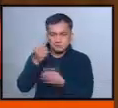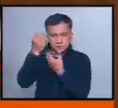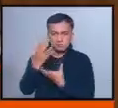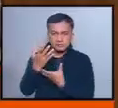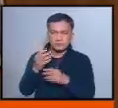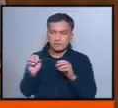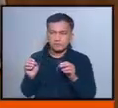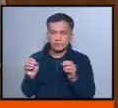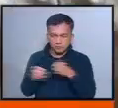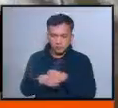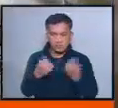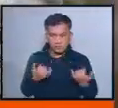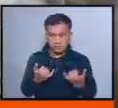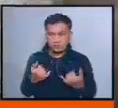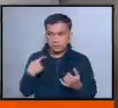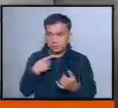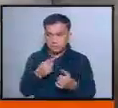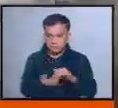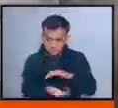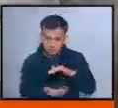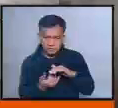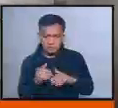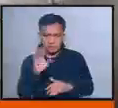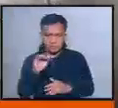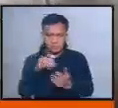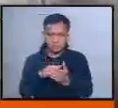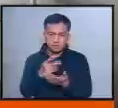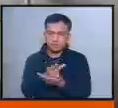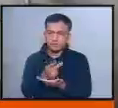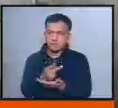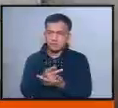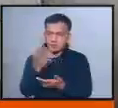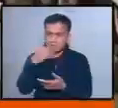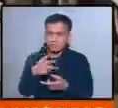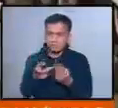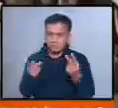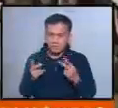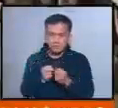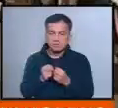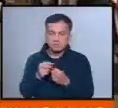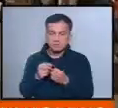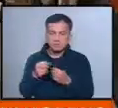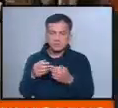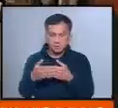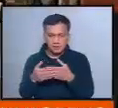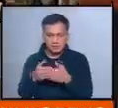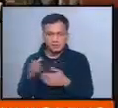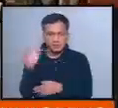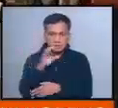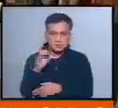kanyang tanggapan na ngayon pa lang may naniningil na ng 15,000 pesos para sa mas magandang pwesto sa papalapit na Christmas